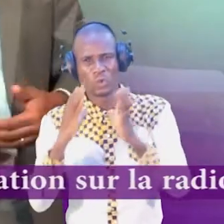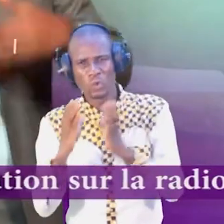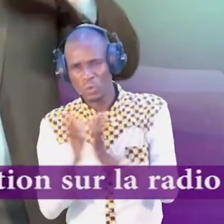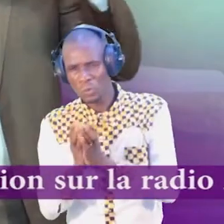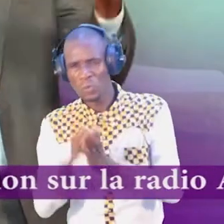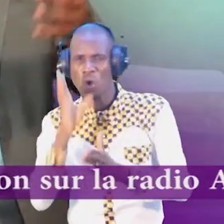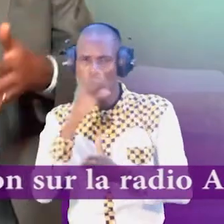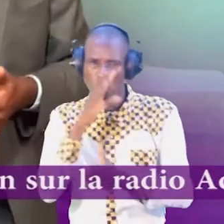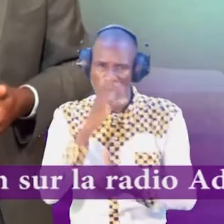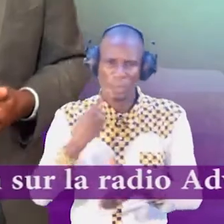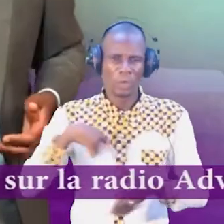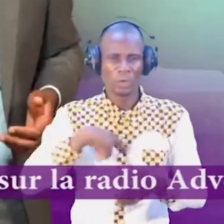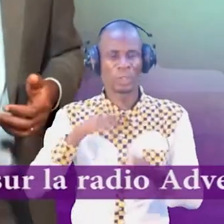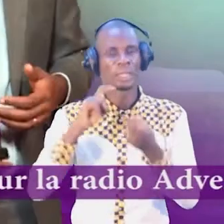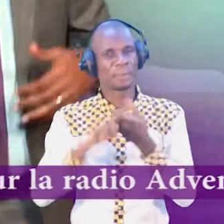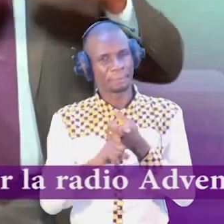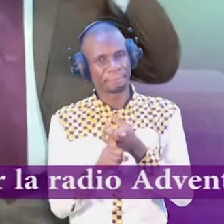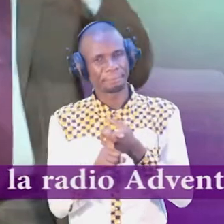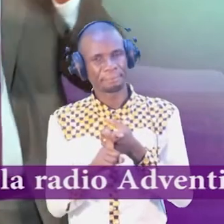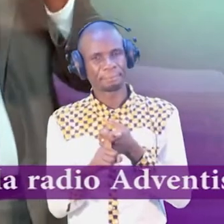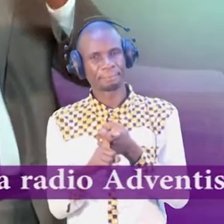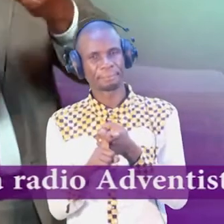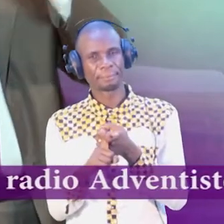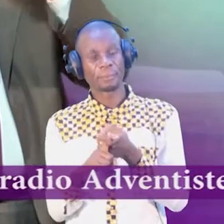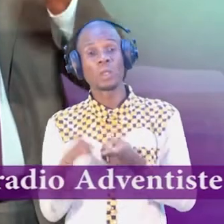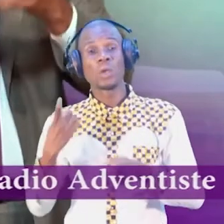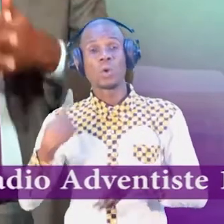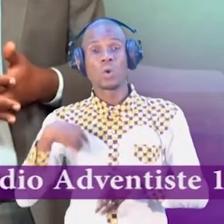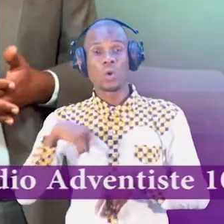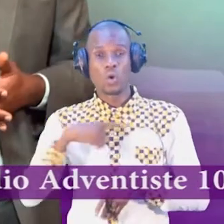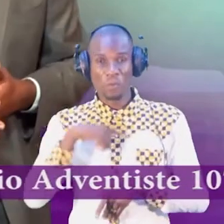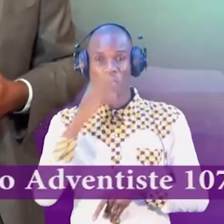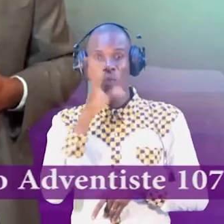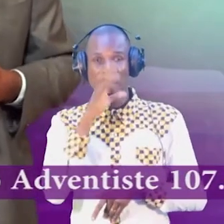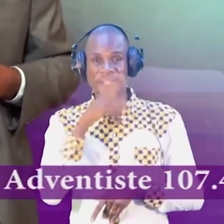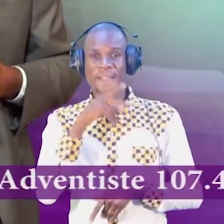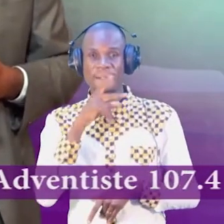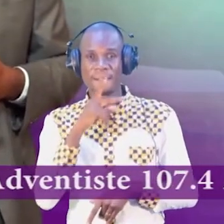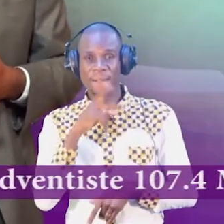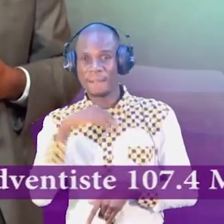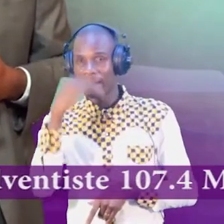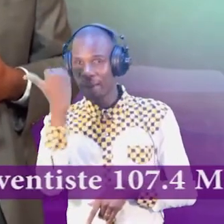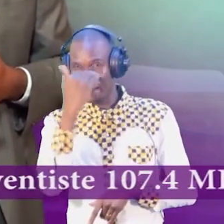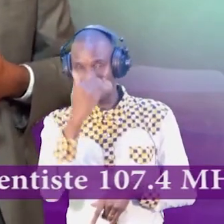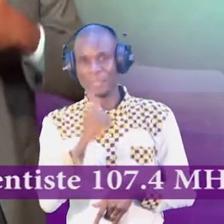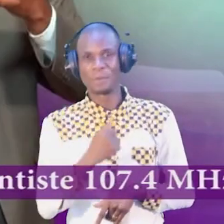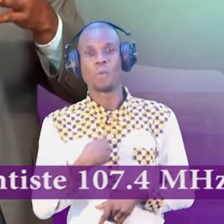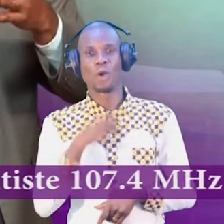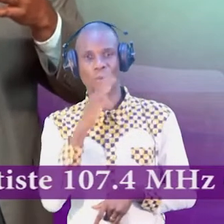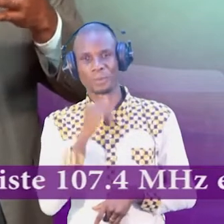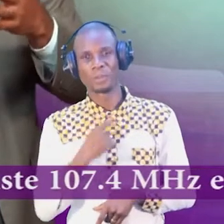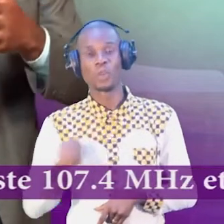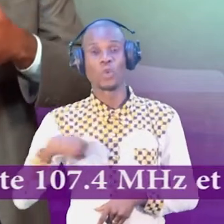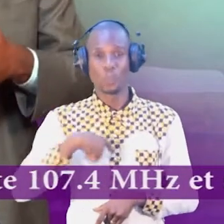penza sangomabe ezali kolobela penza ba témoignage yo sur lukuta. Batato linyo sur lukuta pona kokosa na moninga makambo